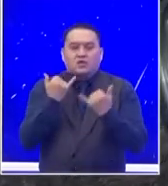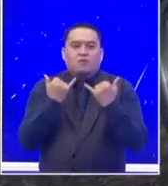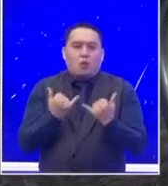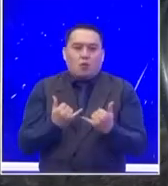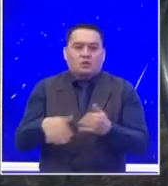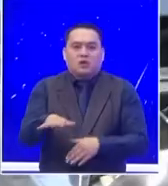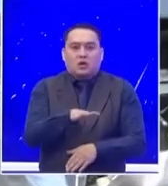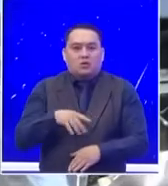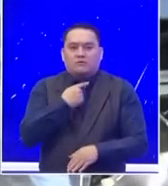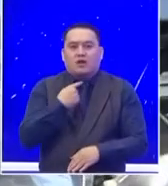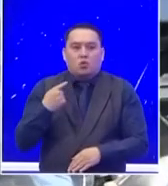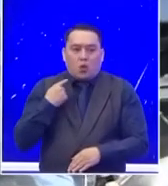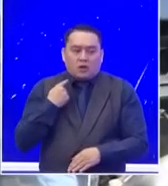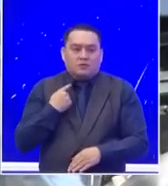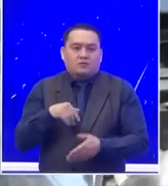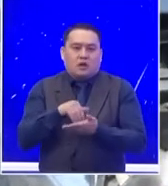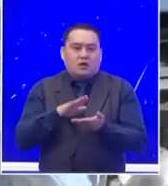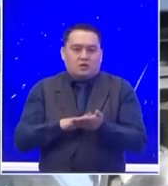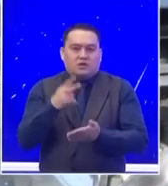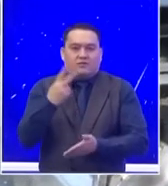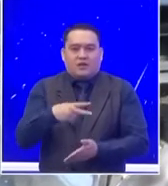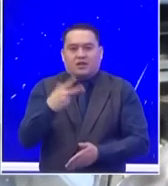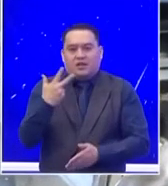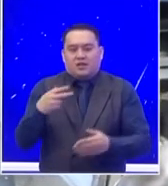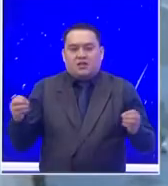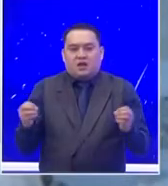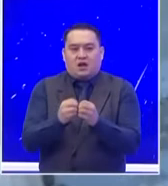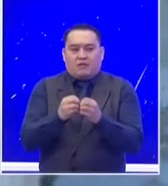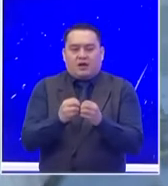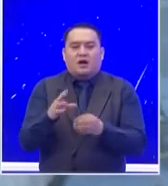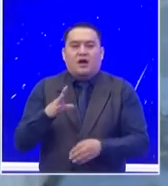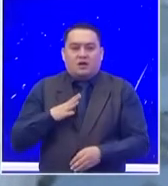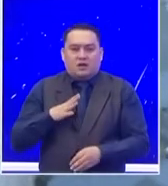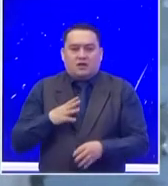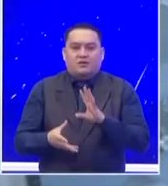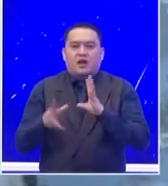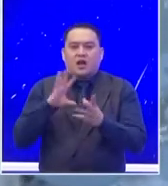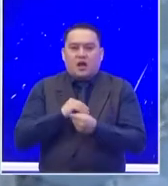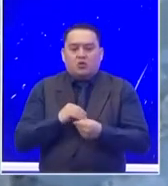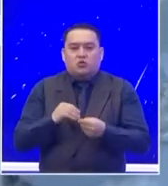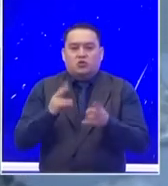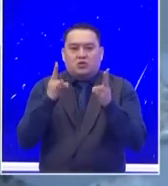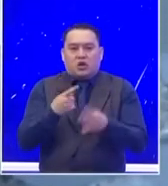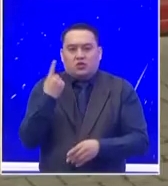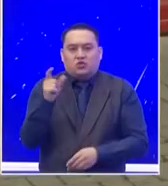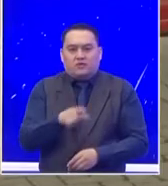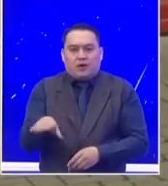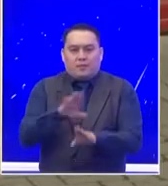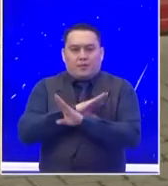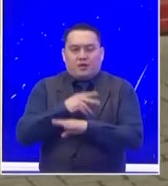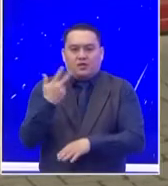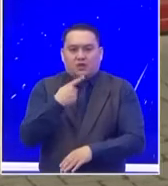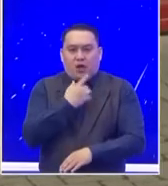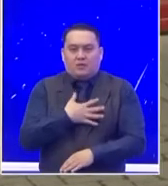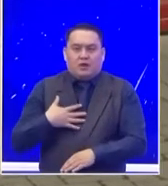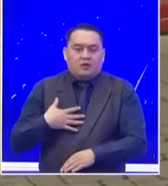день на территории Талдыкургана зарегистрировано 23 дорожно-транспортных происшествия. В результате ДТП один человек погиб, 30